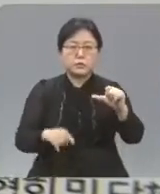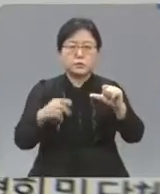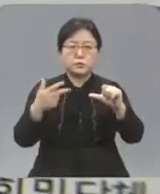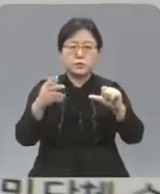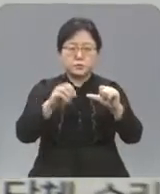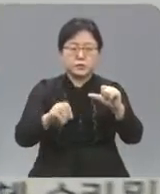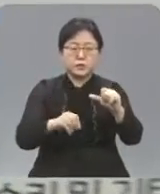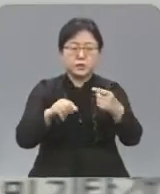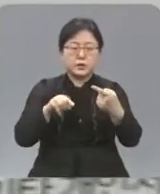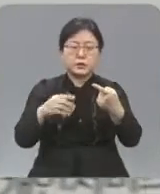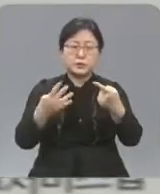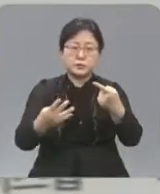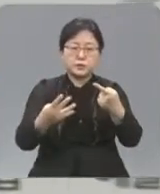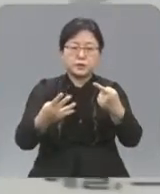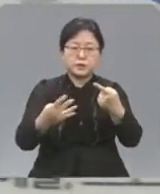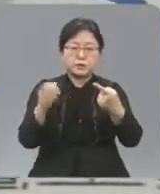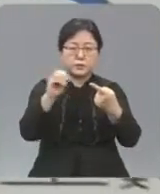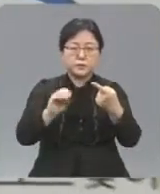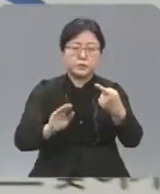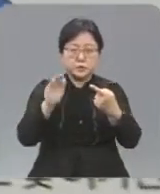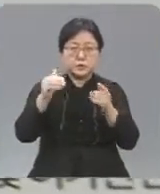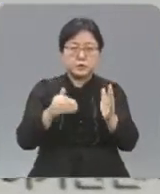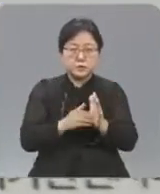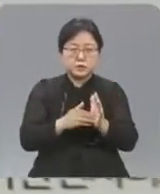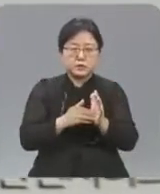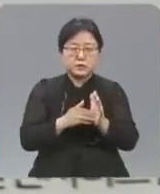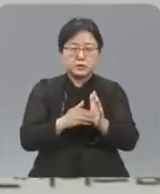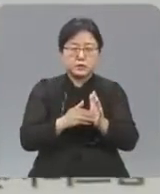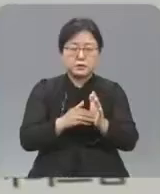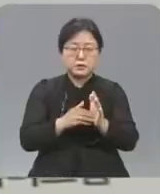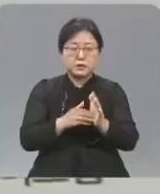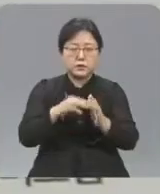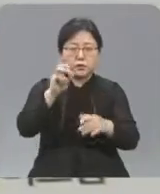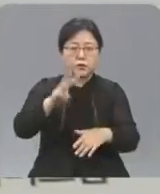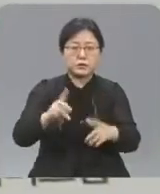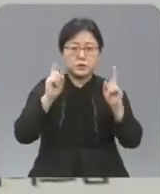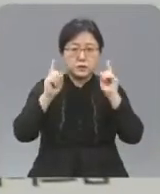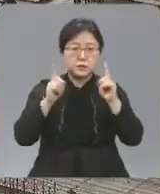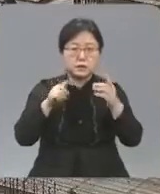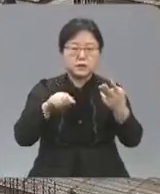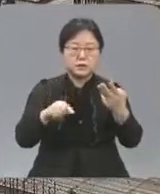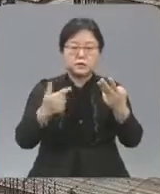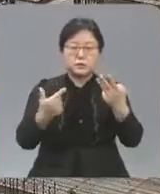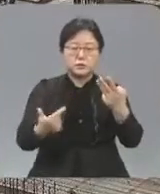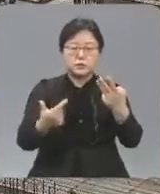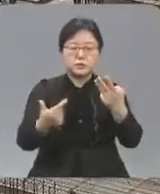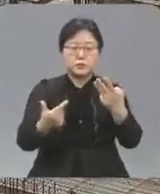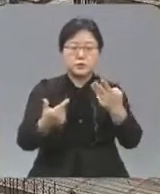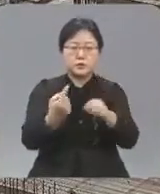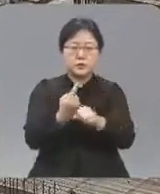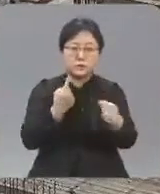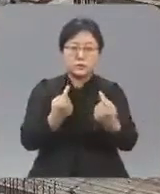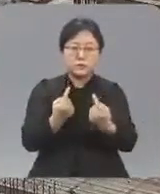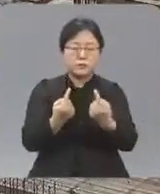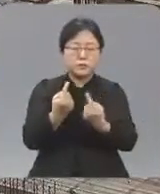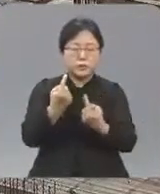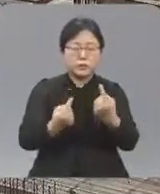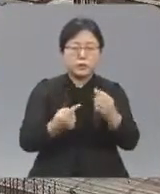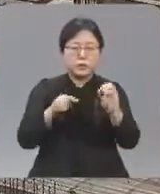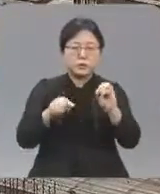65.7%로 1.4%포인트 올랐습니다. 반면 광주의 실업률은 3.6%로 지난해 같은